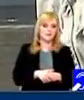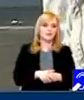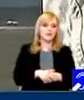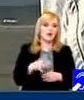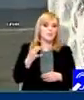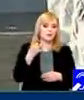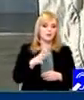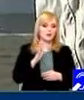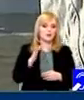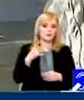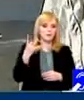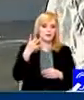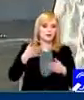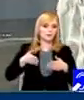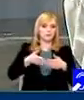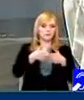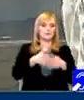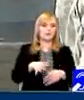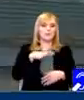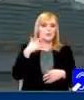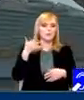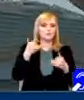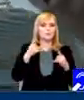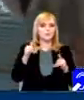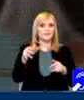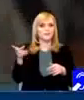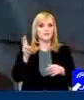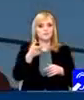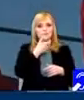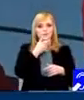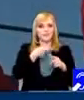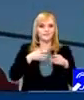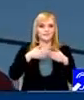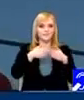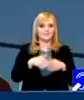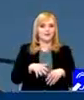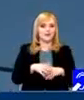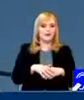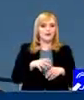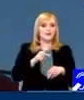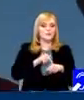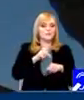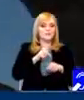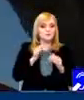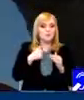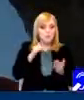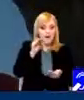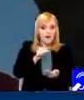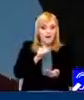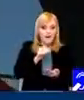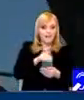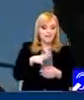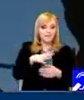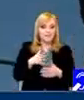său voiaj va fi în Marea Mediterană. Sute de curioși au venit pe țărm să vadă vasul. On sent tout petit, hein? Tout petit, minuscule.